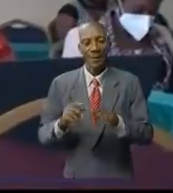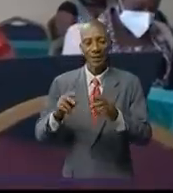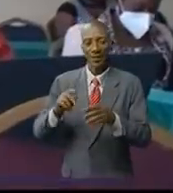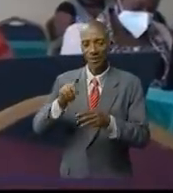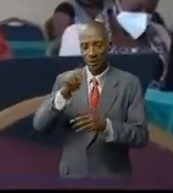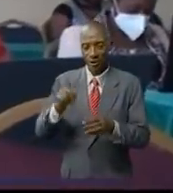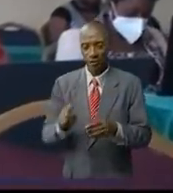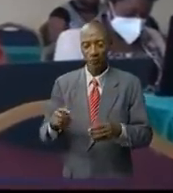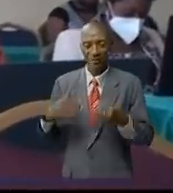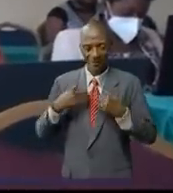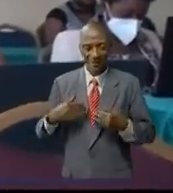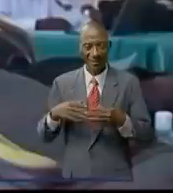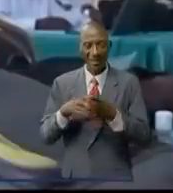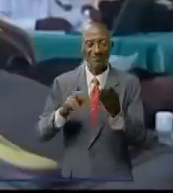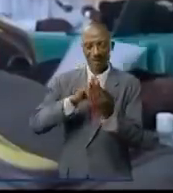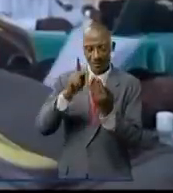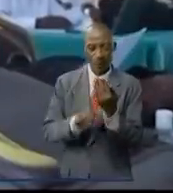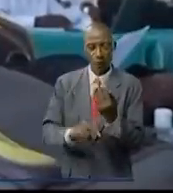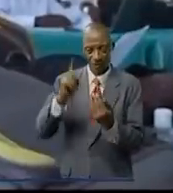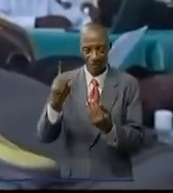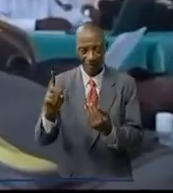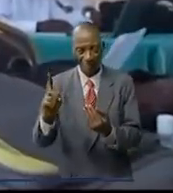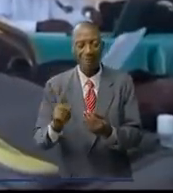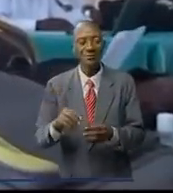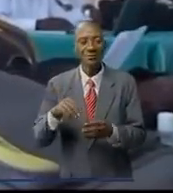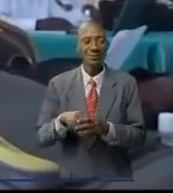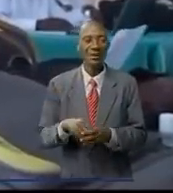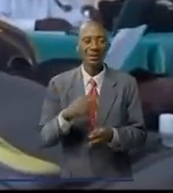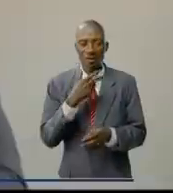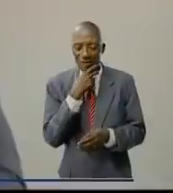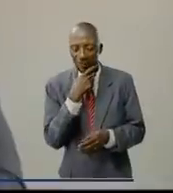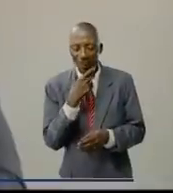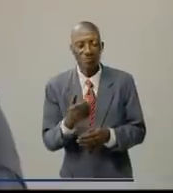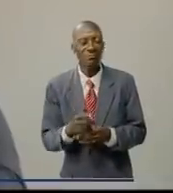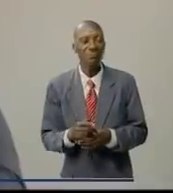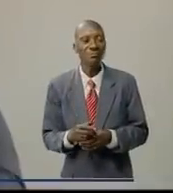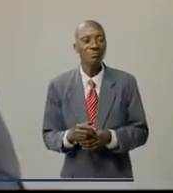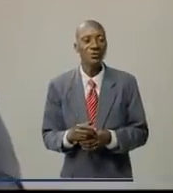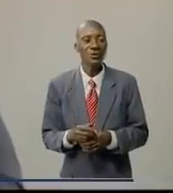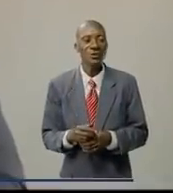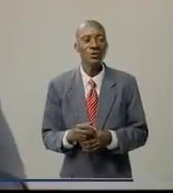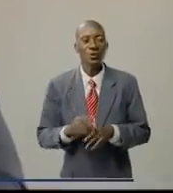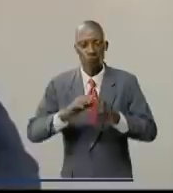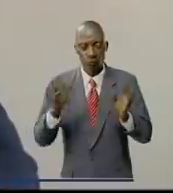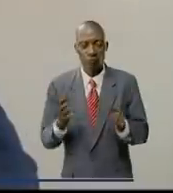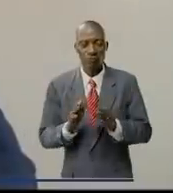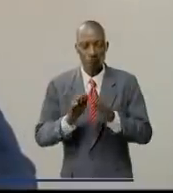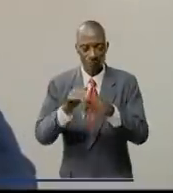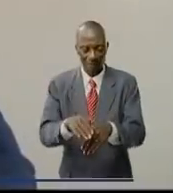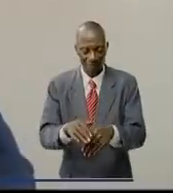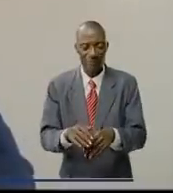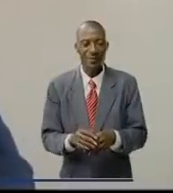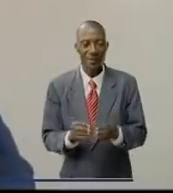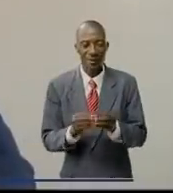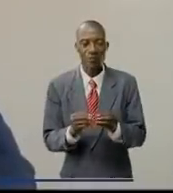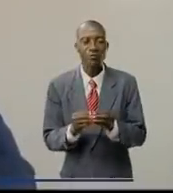projet Avadar, Dilolo, Pokolo, Tchikapa et bien d'autres ont pris une part active à l'atelier organisé au